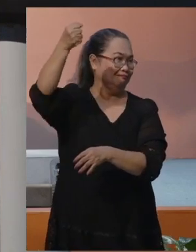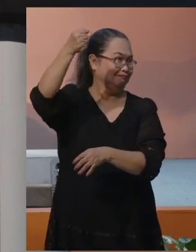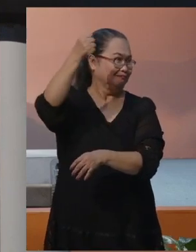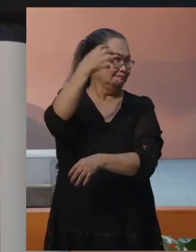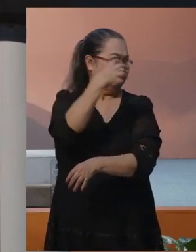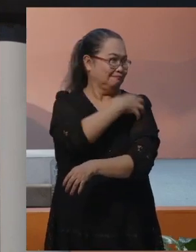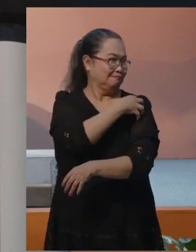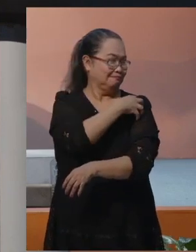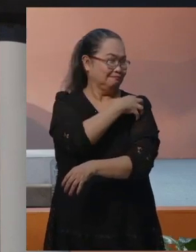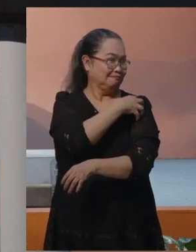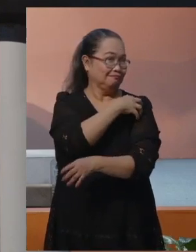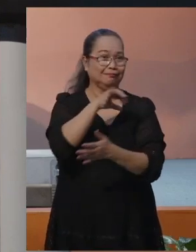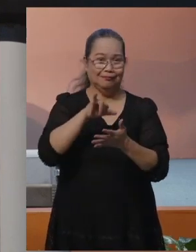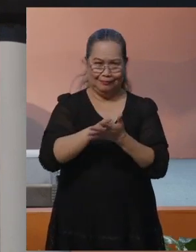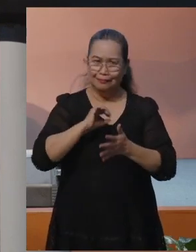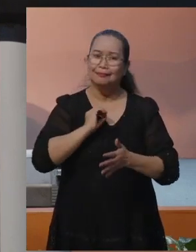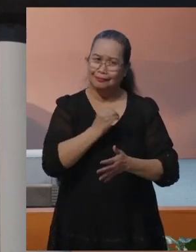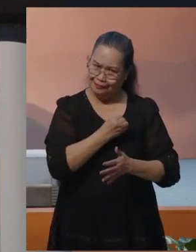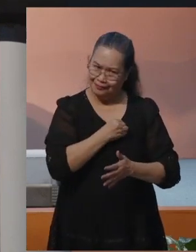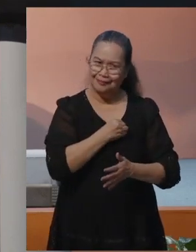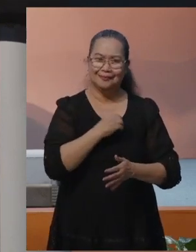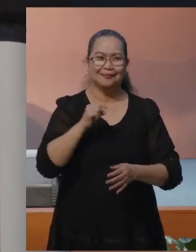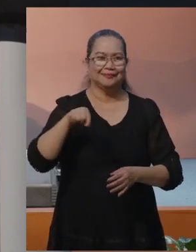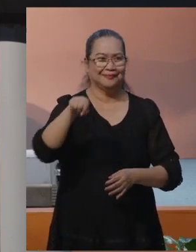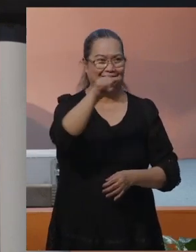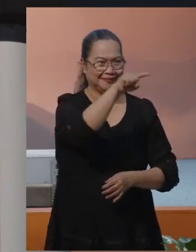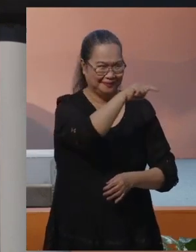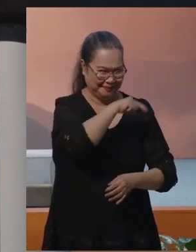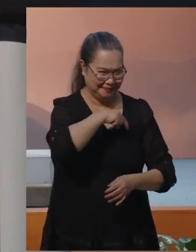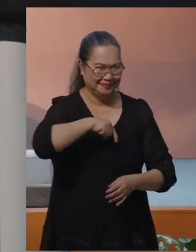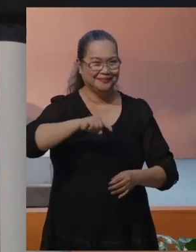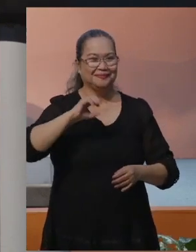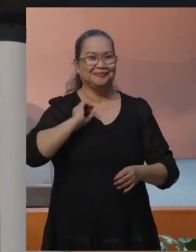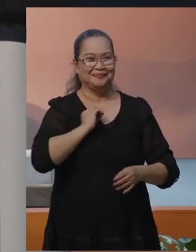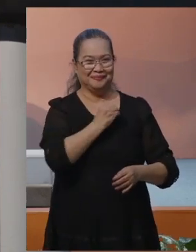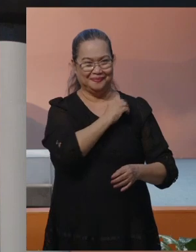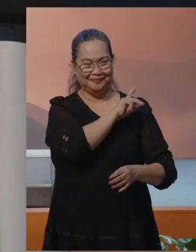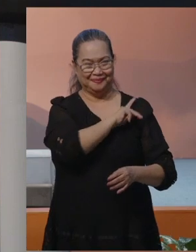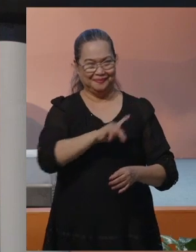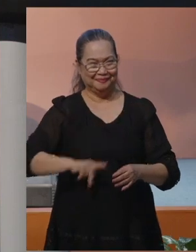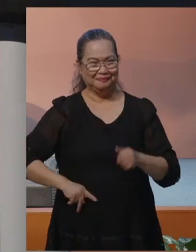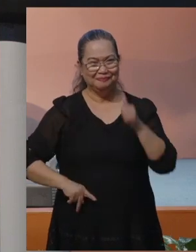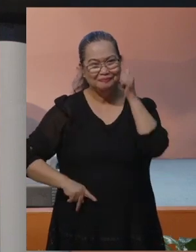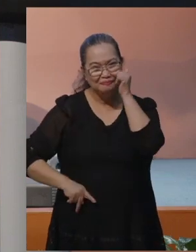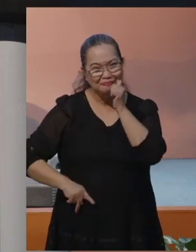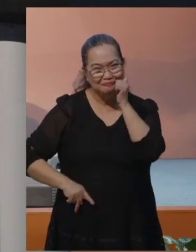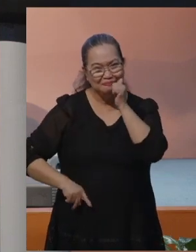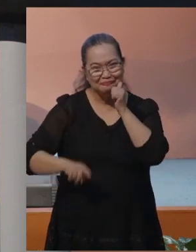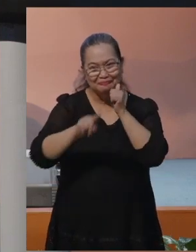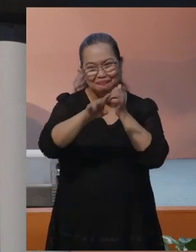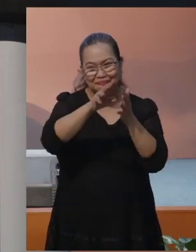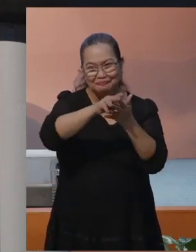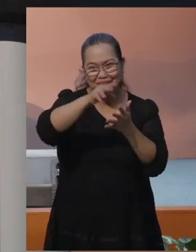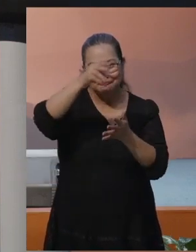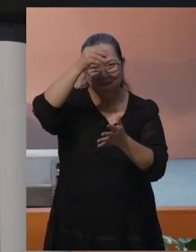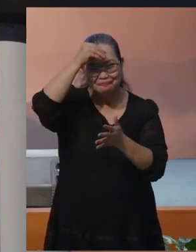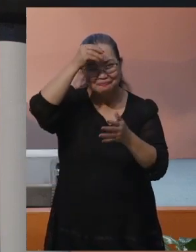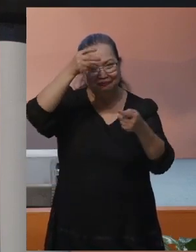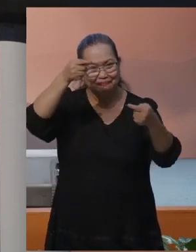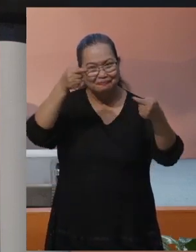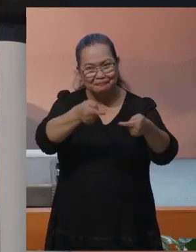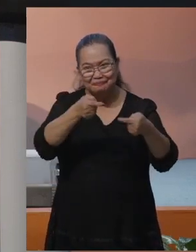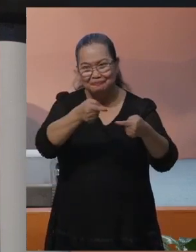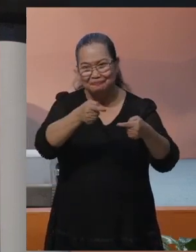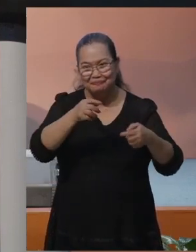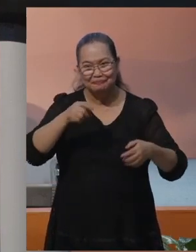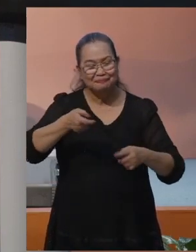ating kaaliwan. At dapat panghugutan ng lakas sa araw-araw nating pakikipaglaban sa mga kaaway